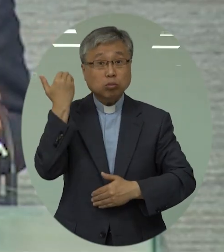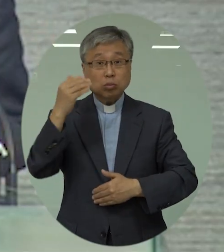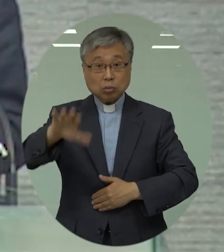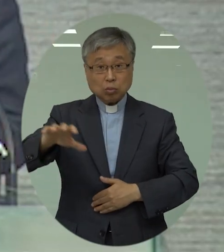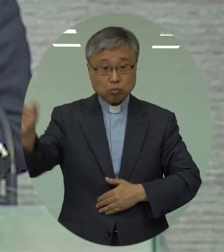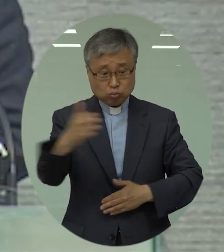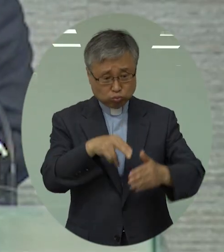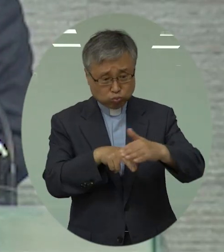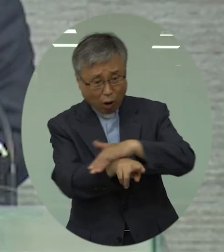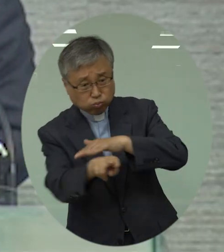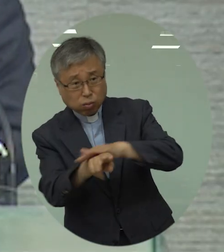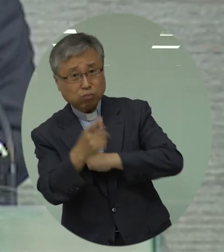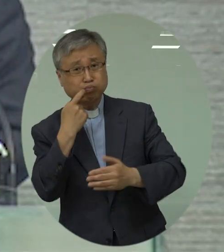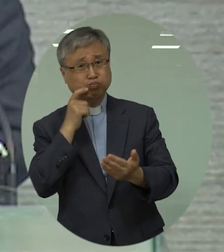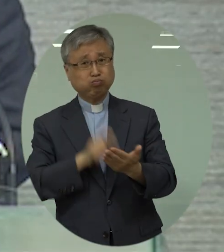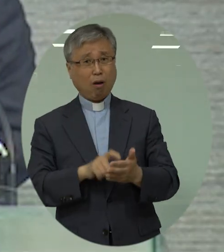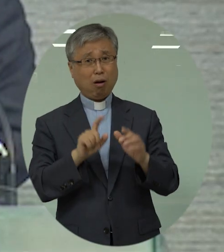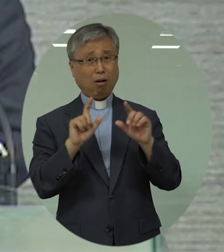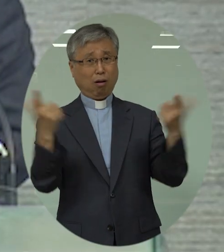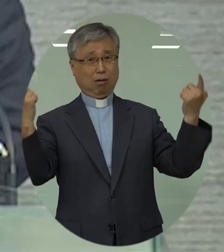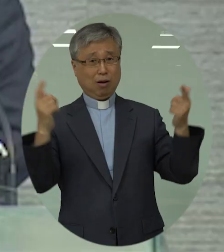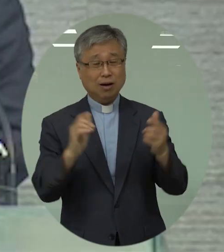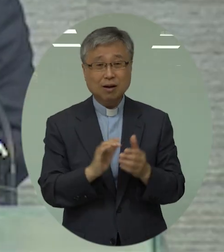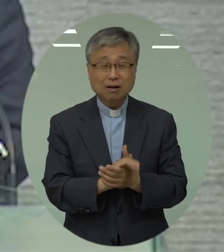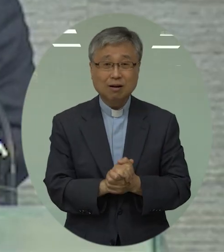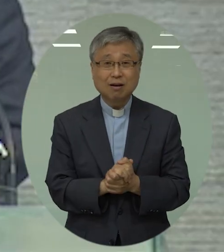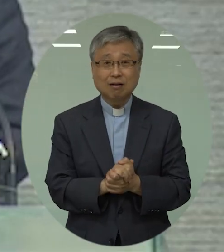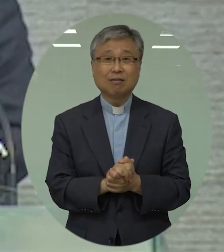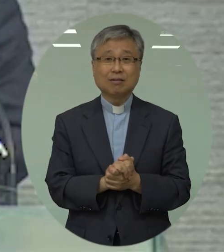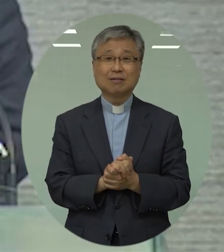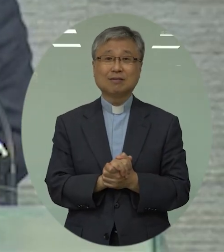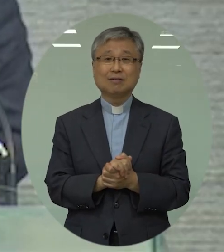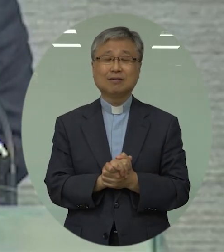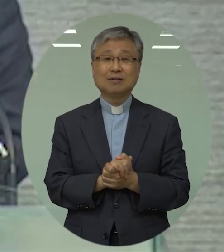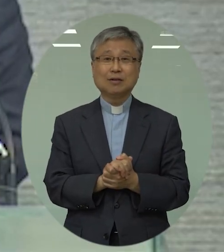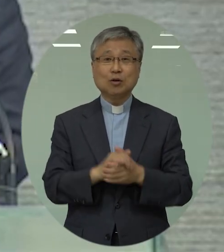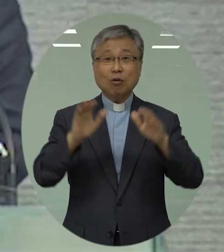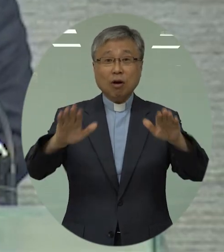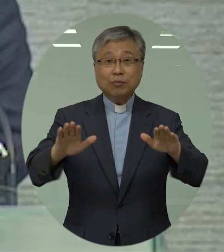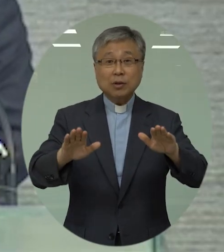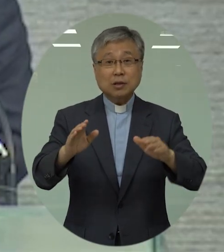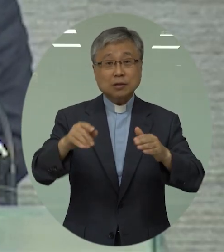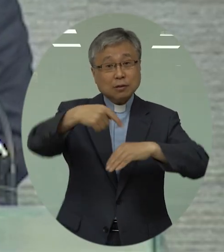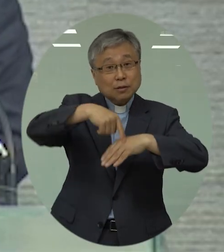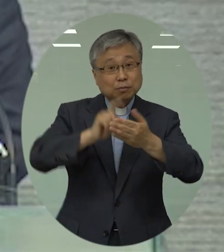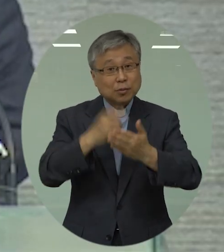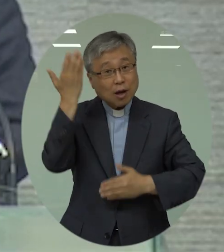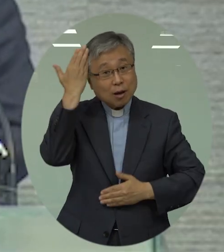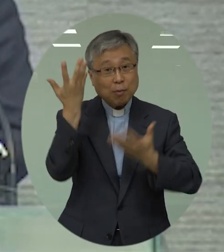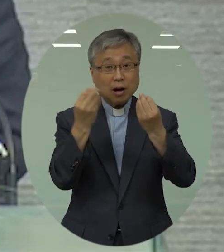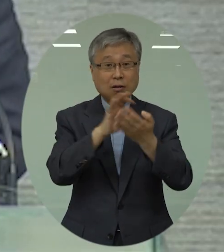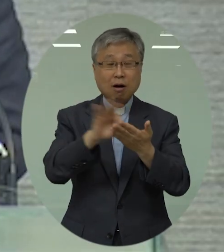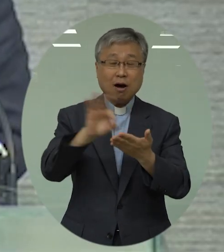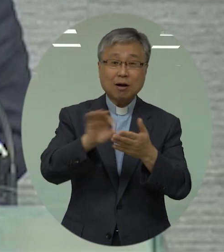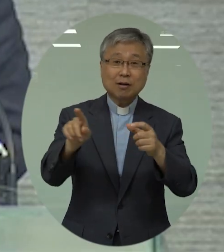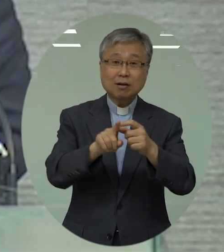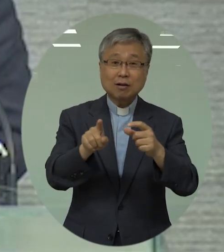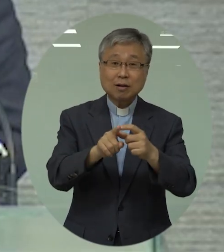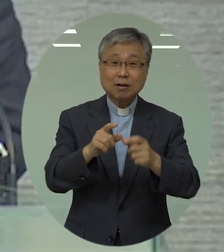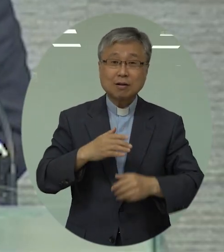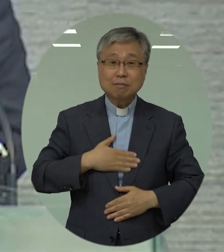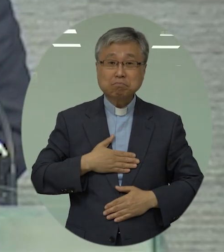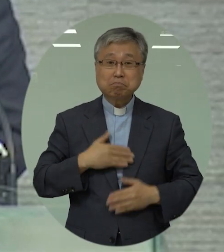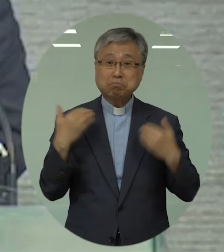한다. 벗어나는 게 쉽지 않죠. 벗어나는 것이. 우리 현대 심리학에서 많이 쓰는 단어 가운데